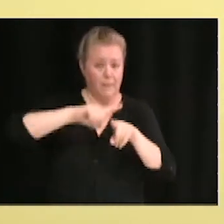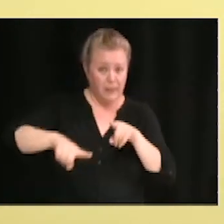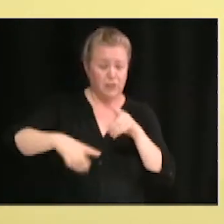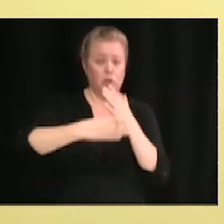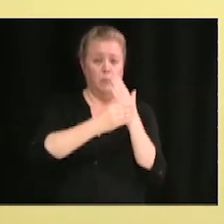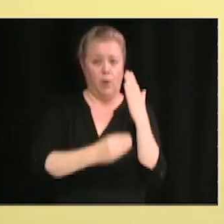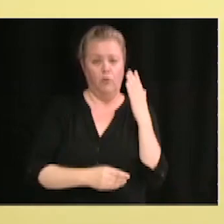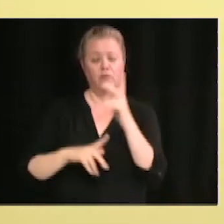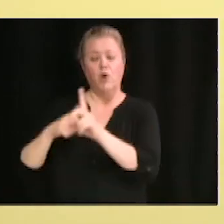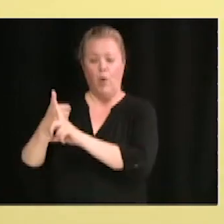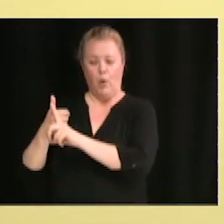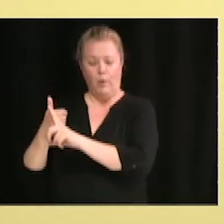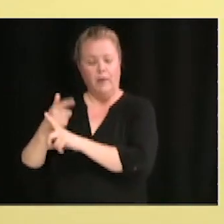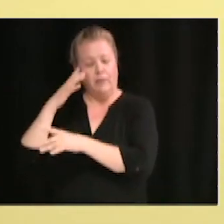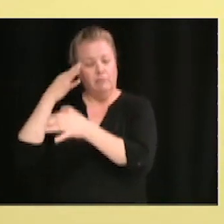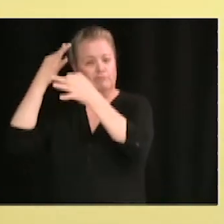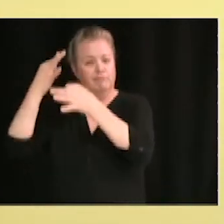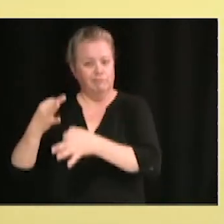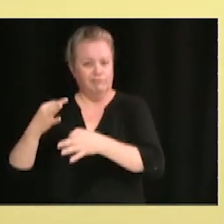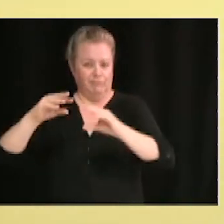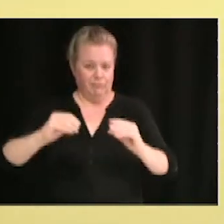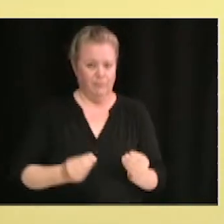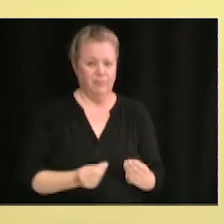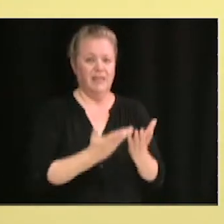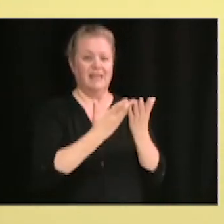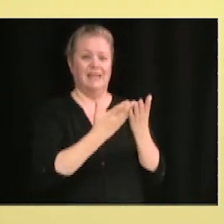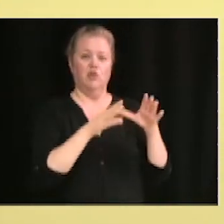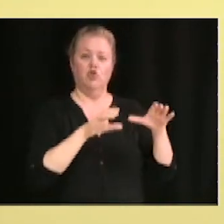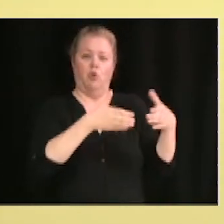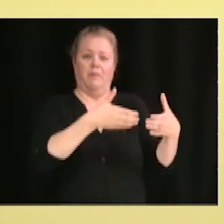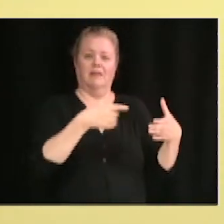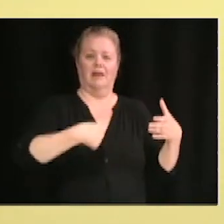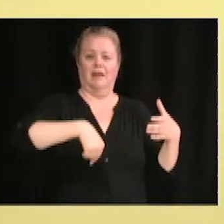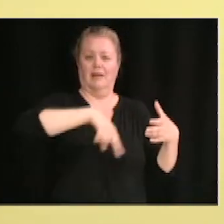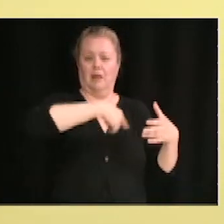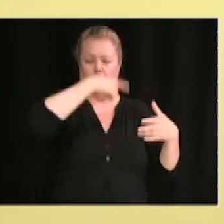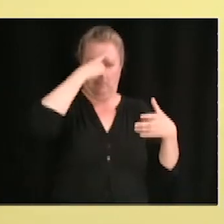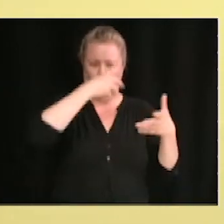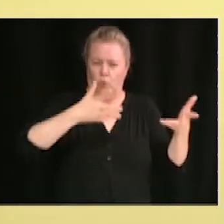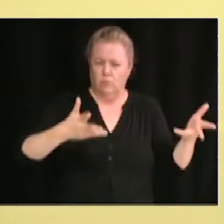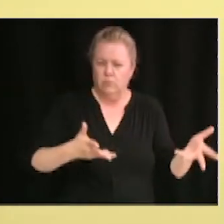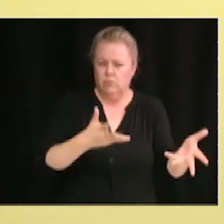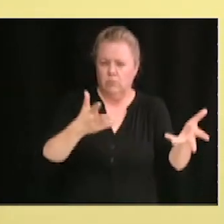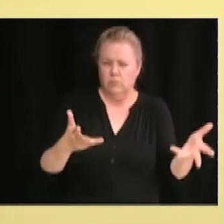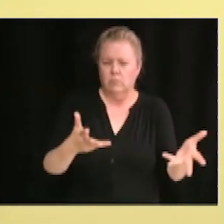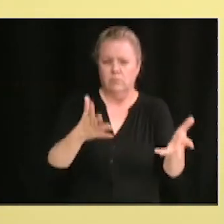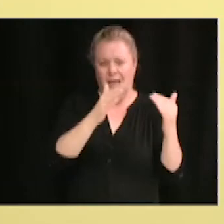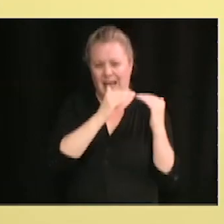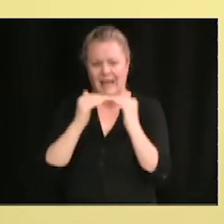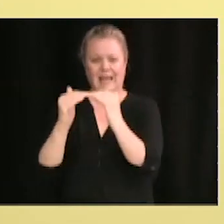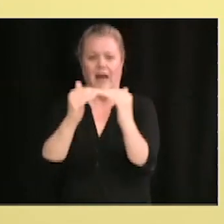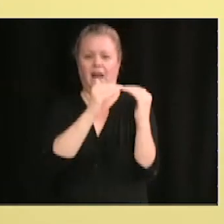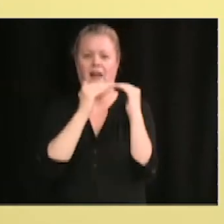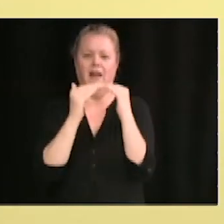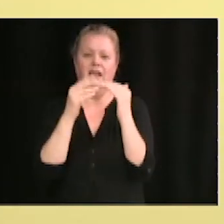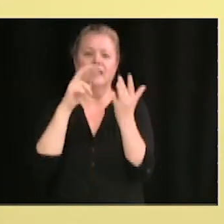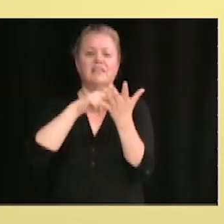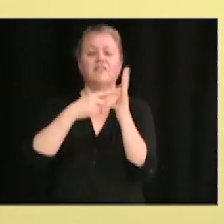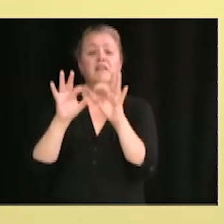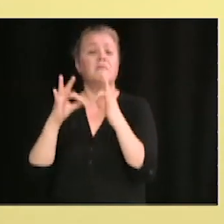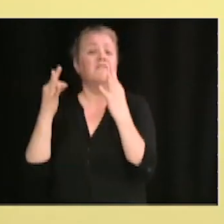comité pour justement favoriser l'égalité des chances dans l'entrée à l'école et venir supporter les familles un peu plus